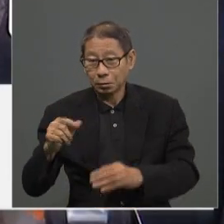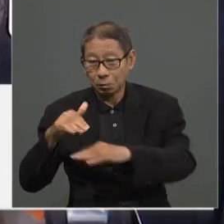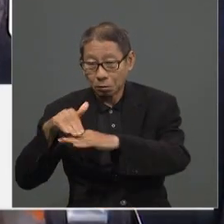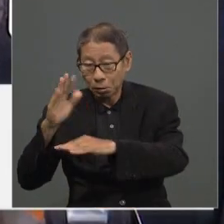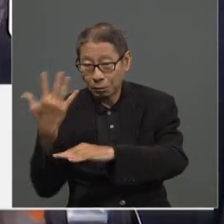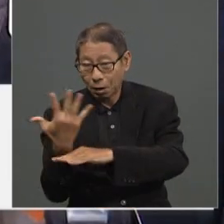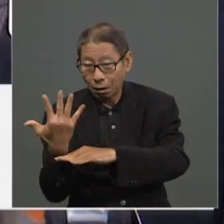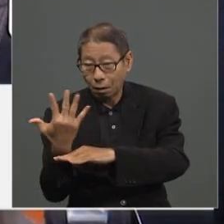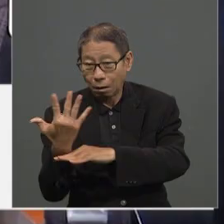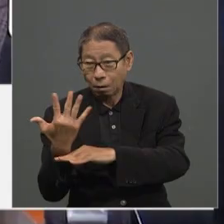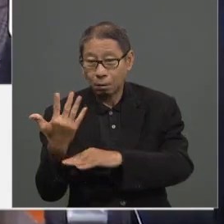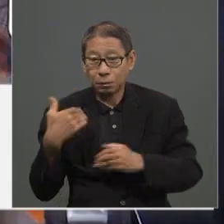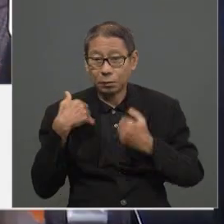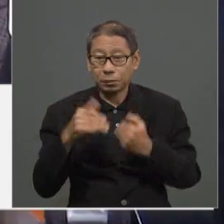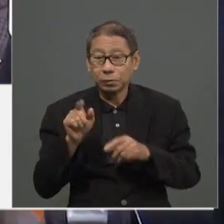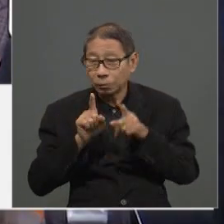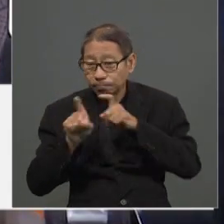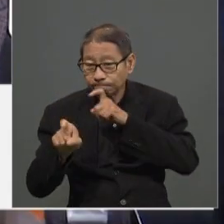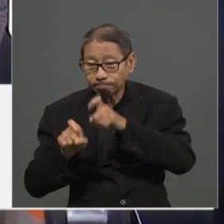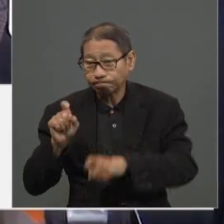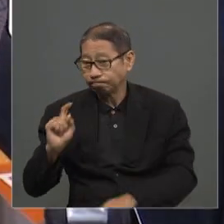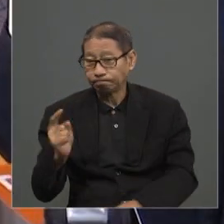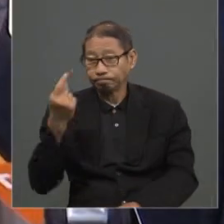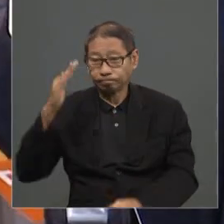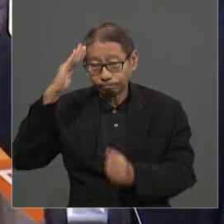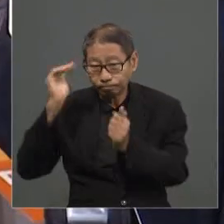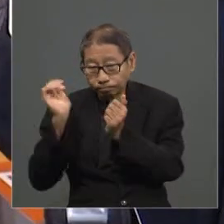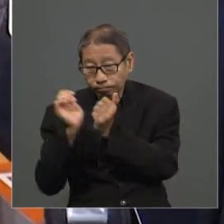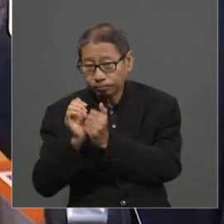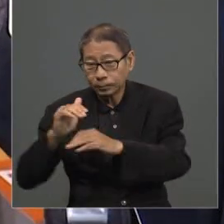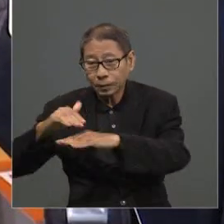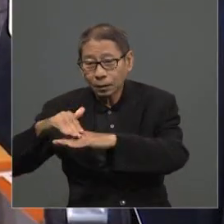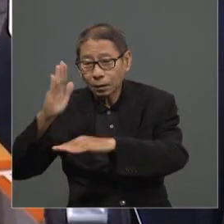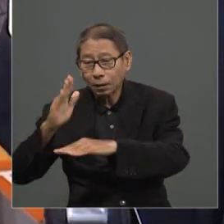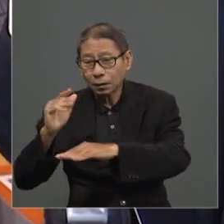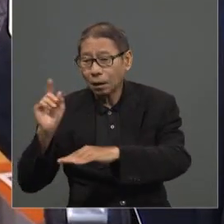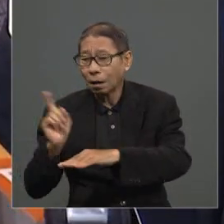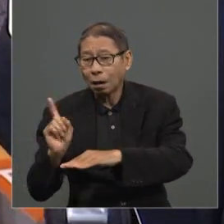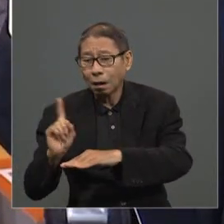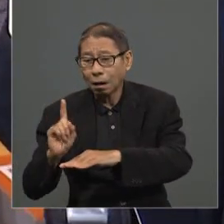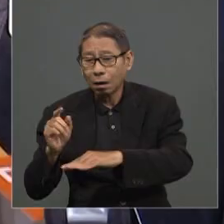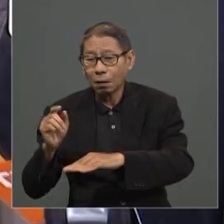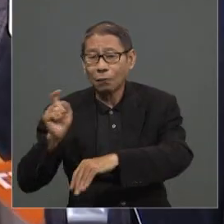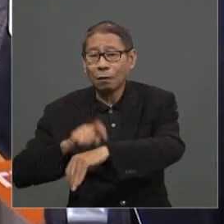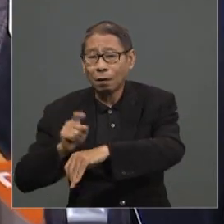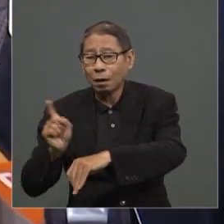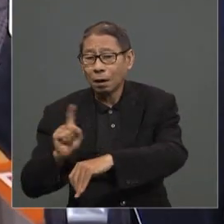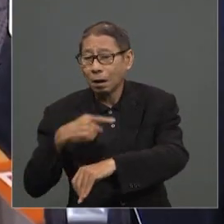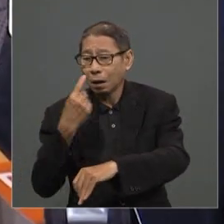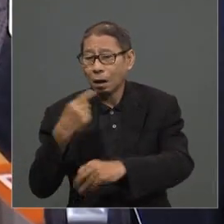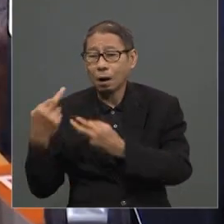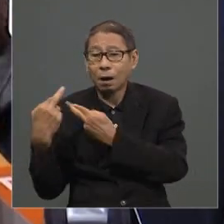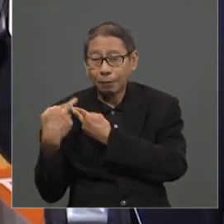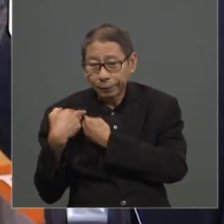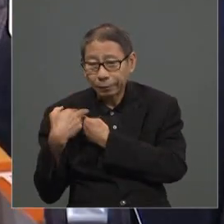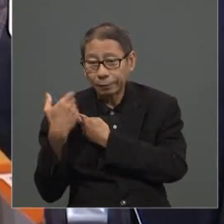5ถังนะครับอันนี้ก็ต้องมีการสอบสวนต่อไปโดยพนักงานสอบสวนว่ามันเกินมาได้อย่างไรแล้วเกินมาในช่วงเวลาใดใครเป็นผู้รับผิด